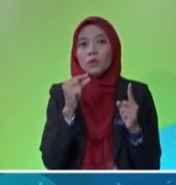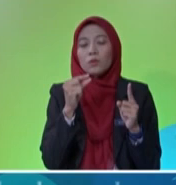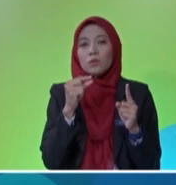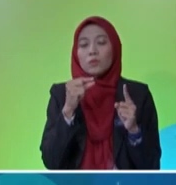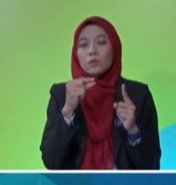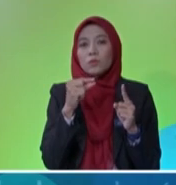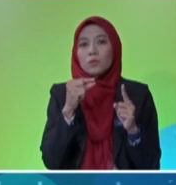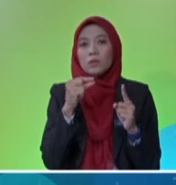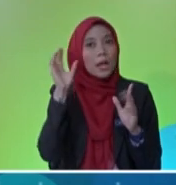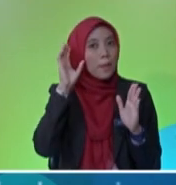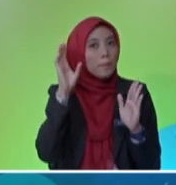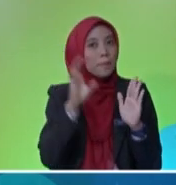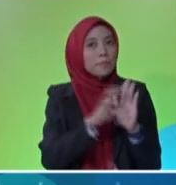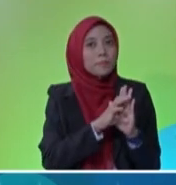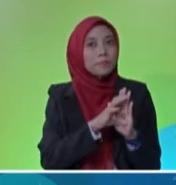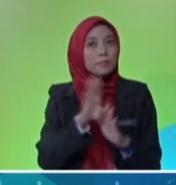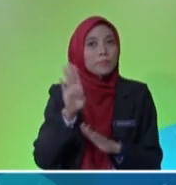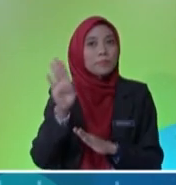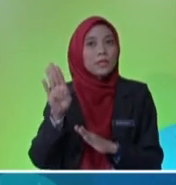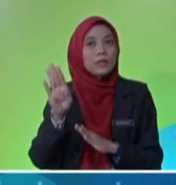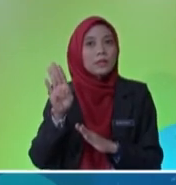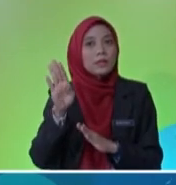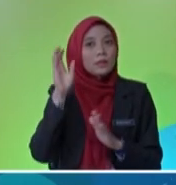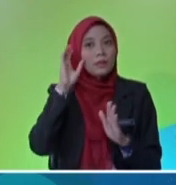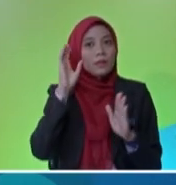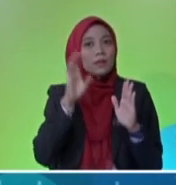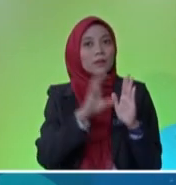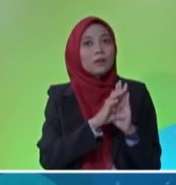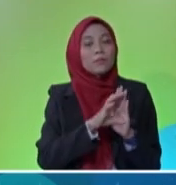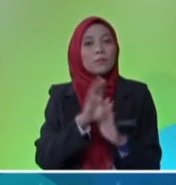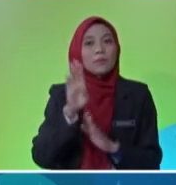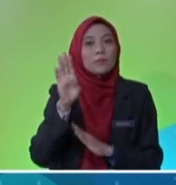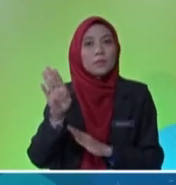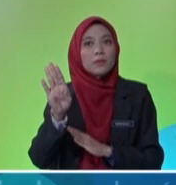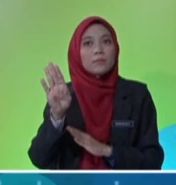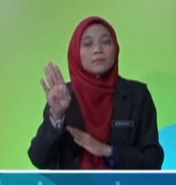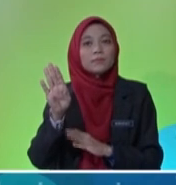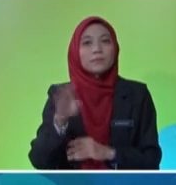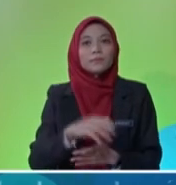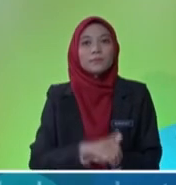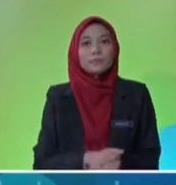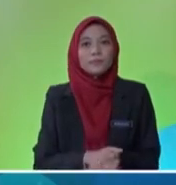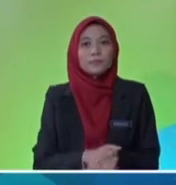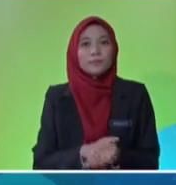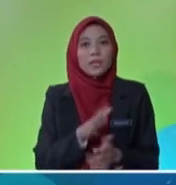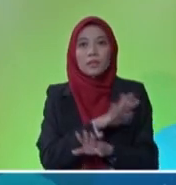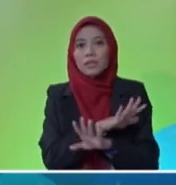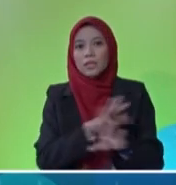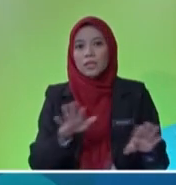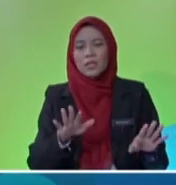memilih gambar persoalan biaya Yeni baik Ah tidak